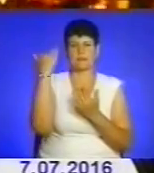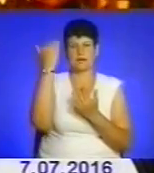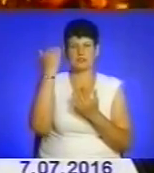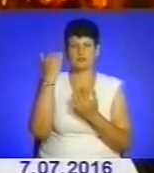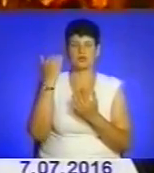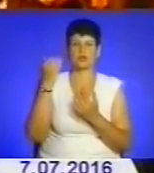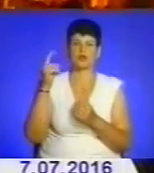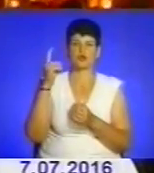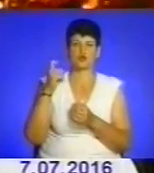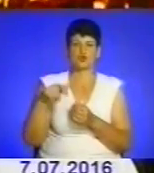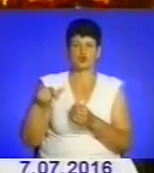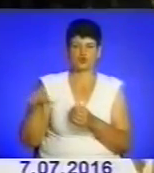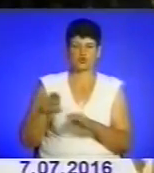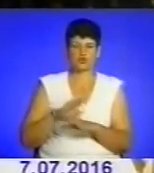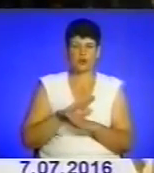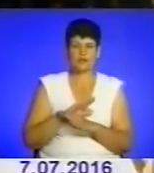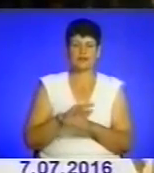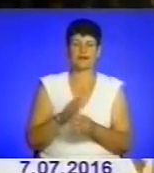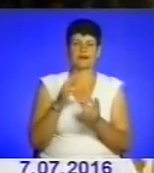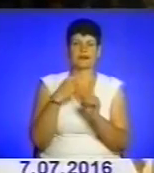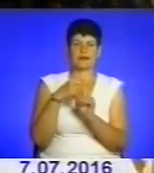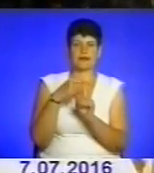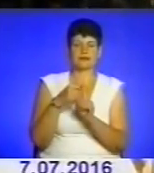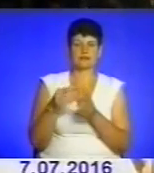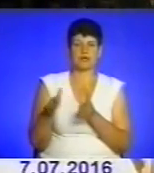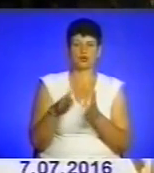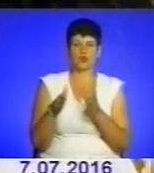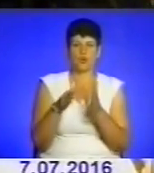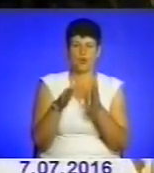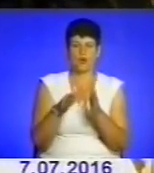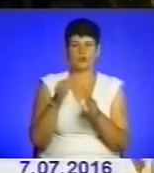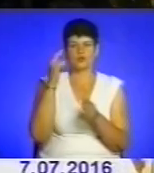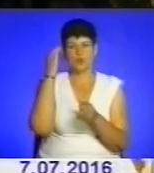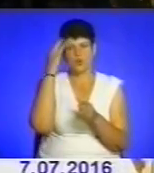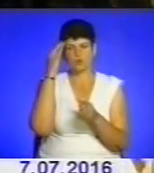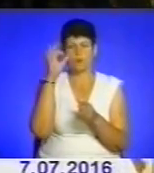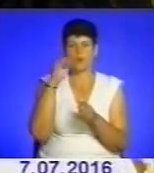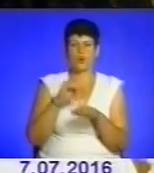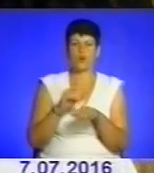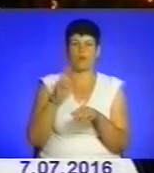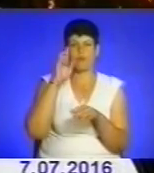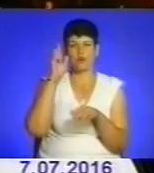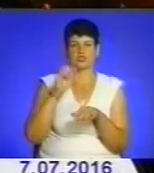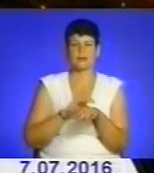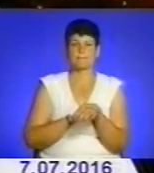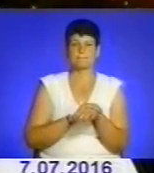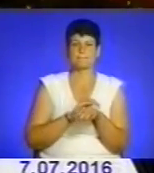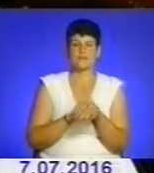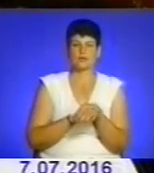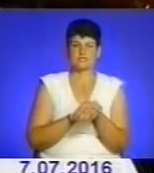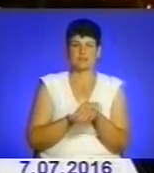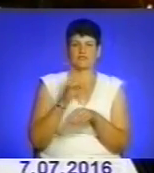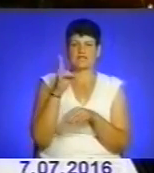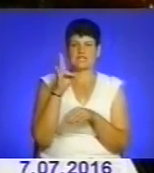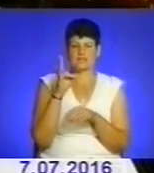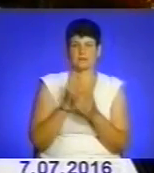до чудотворного місця. Хресна дорога з роздумами про Боже милосердя, нічні чування. У неділю архієрейська